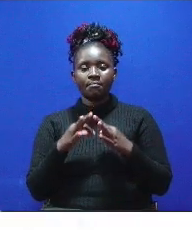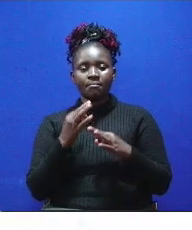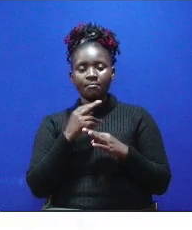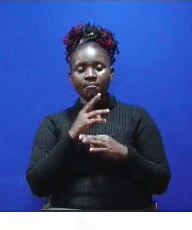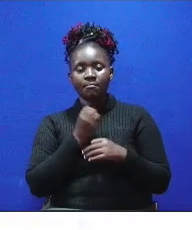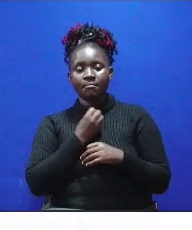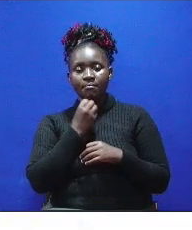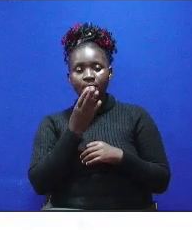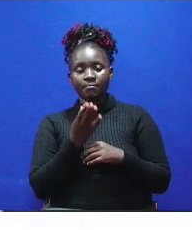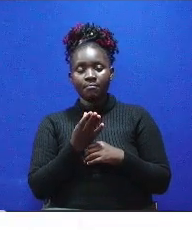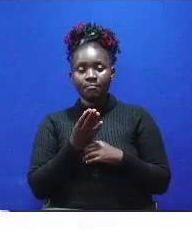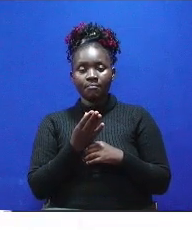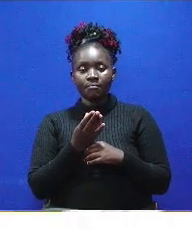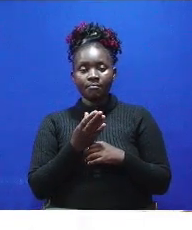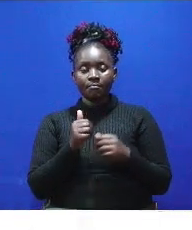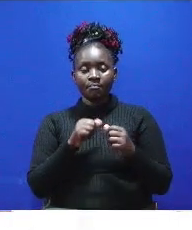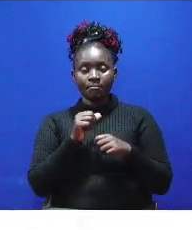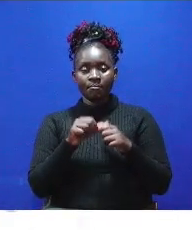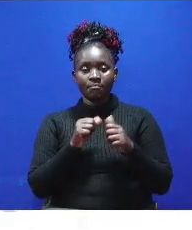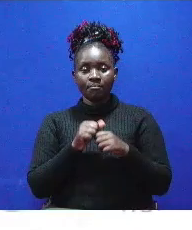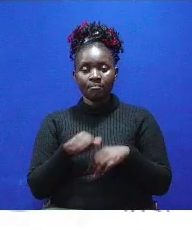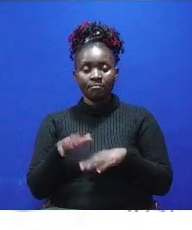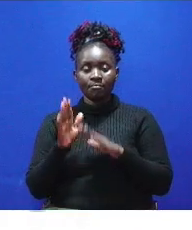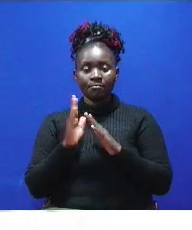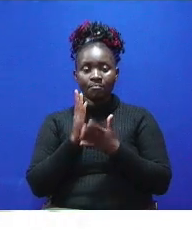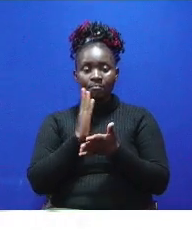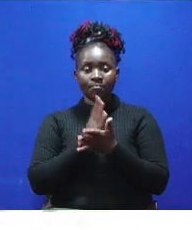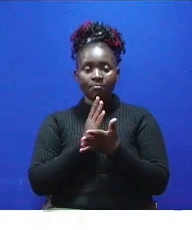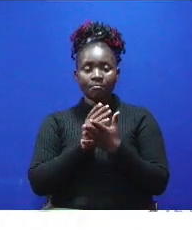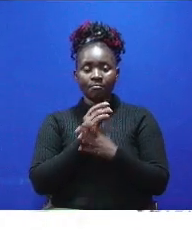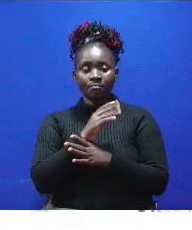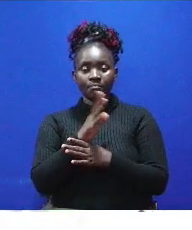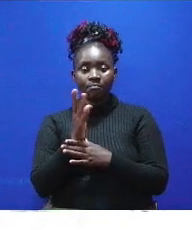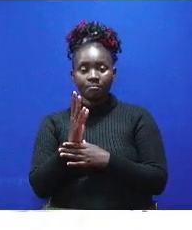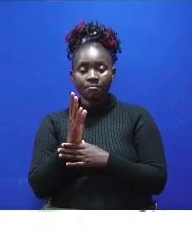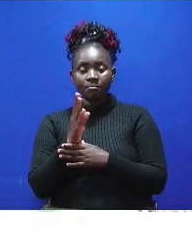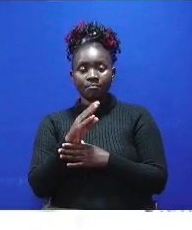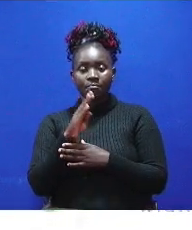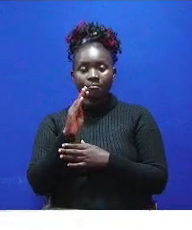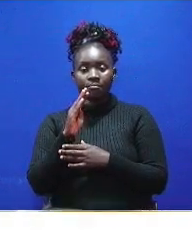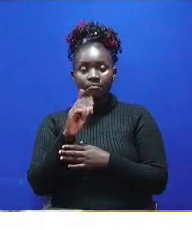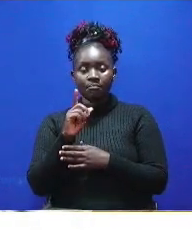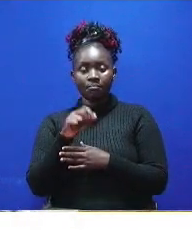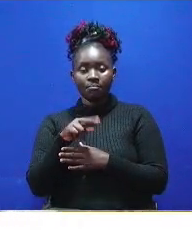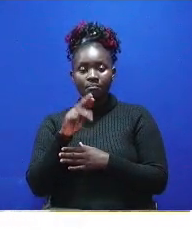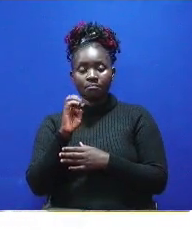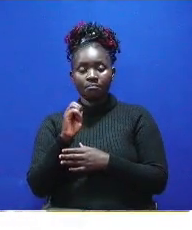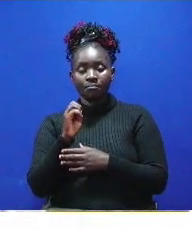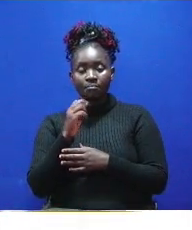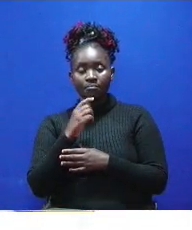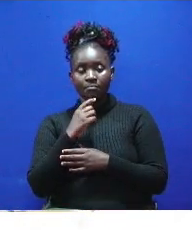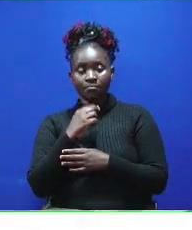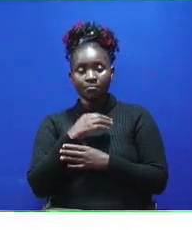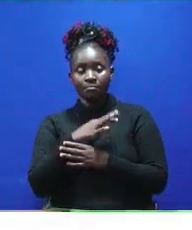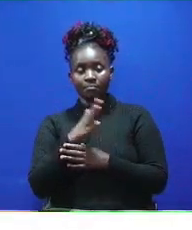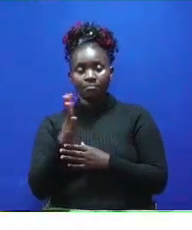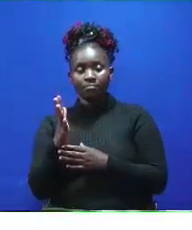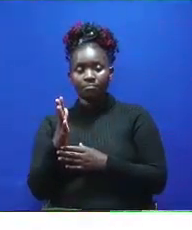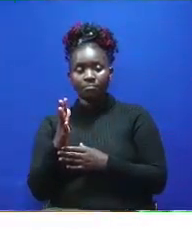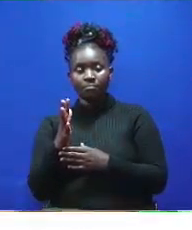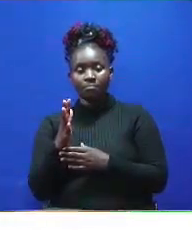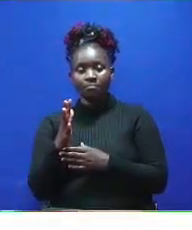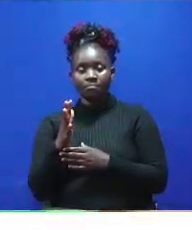ogutindi kogendrete igoro yogo tiga gusimeka emete yemelinkamu senseme yo nigo basimekire emete yo